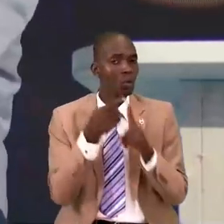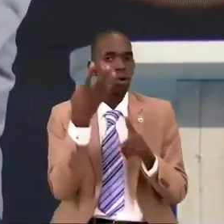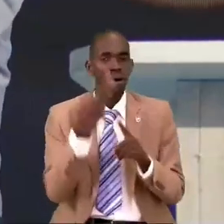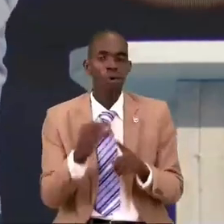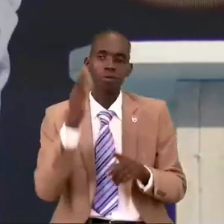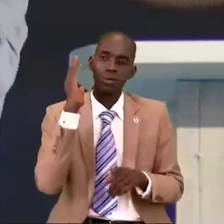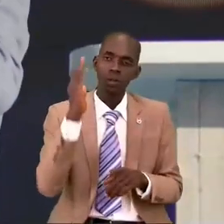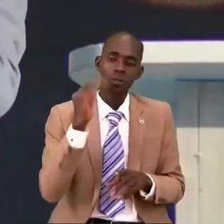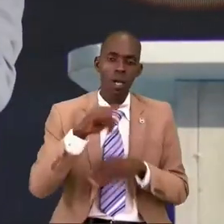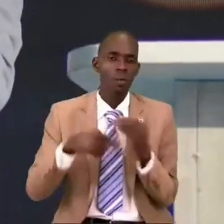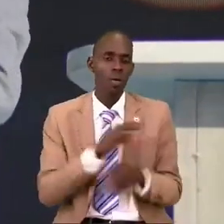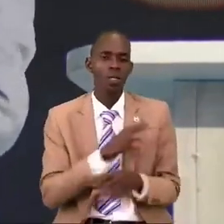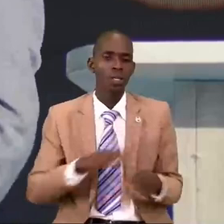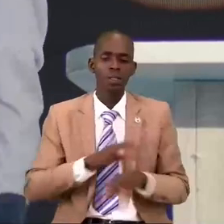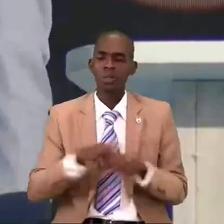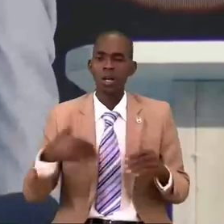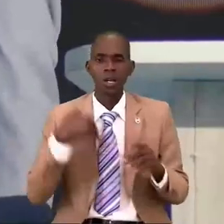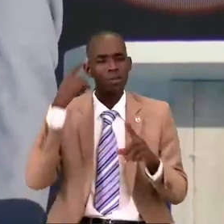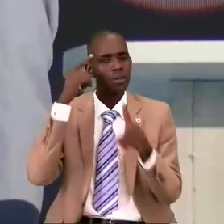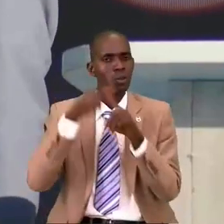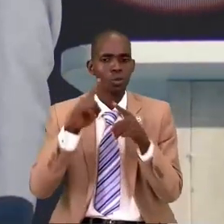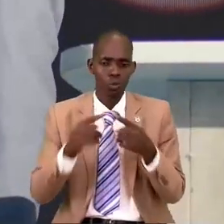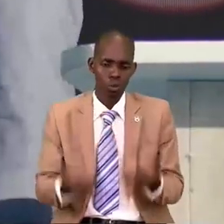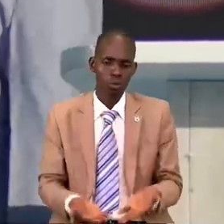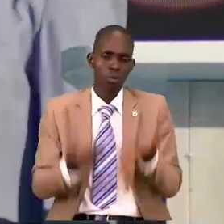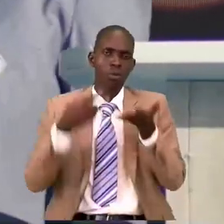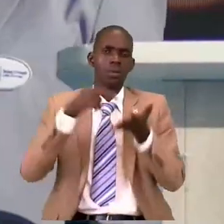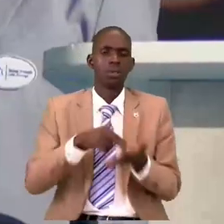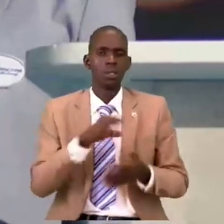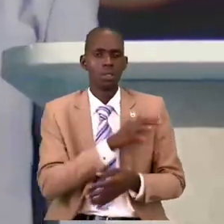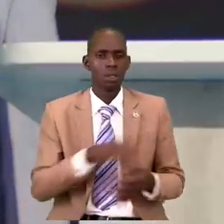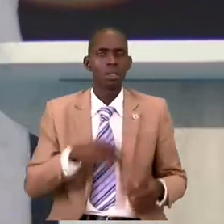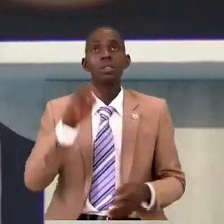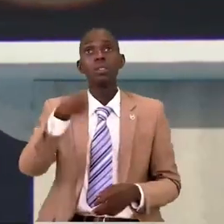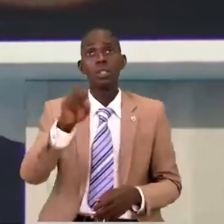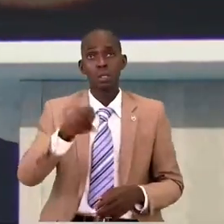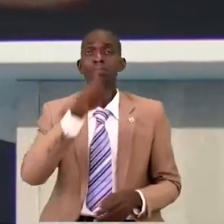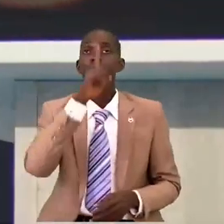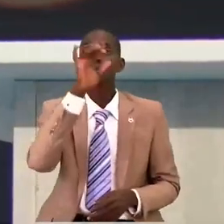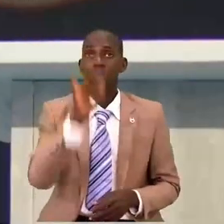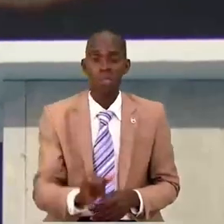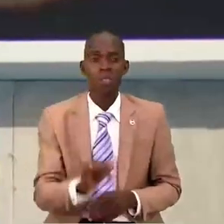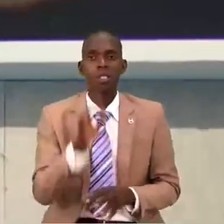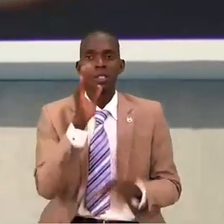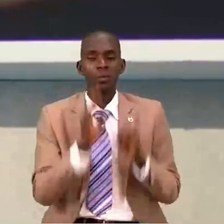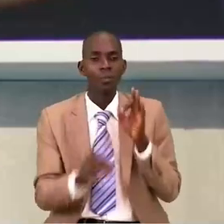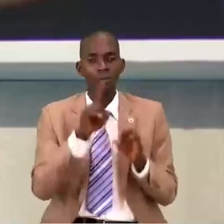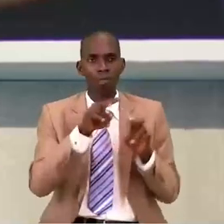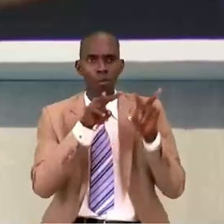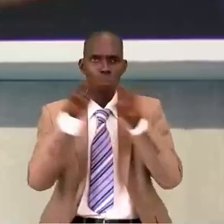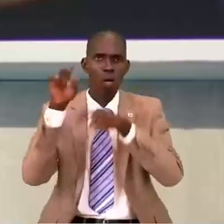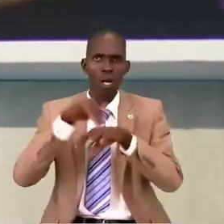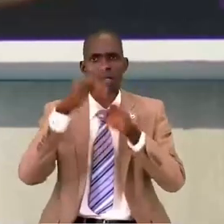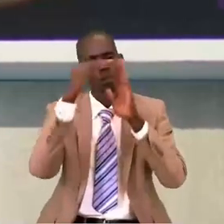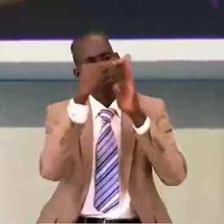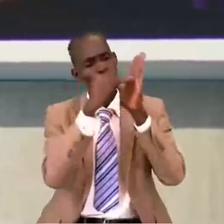sûr. Si vous regardez la liste des apôtres, je suis le premier sur la liste. Je suis avec lui, je suis pour